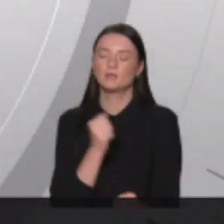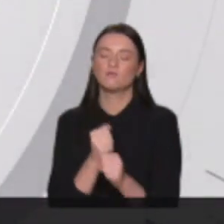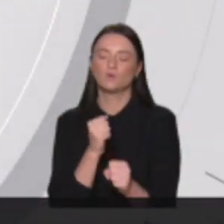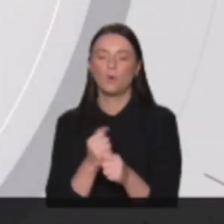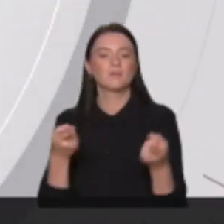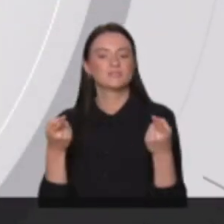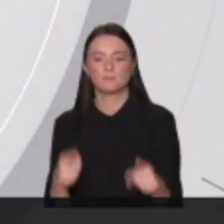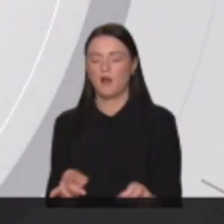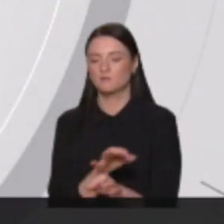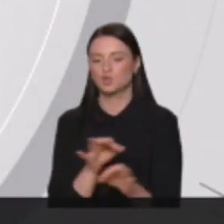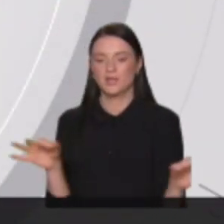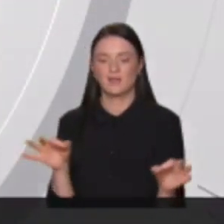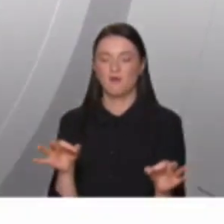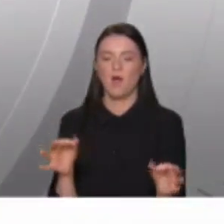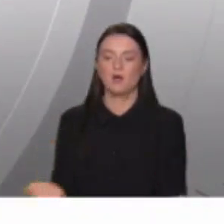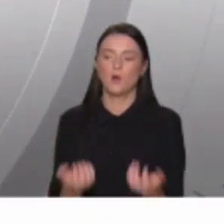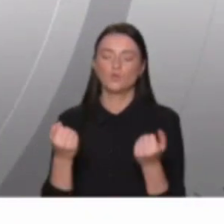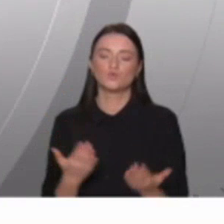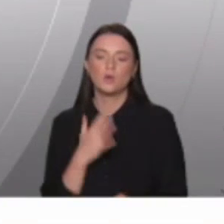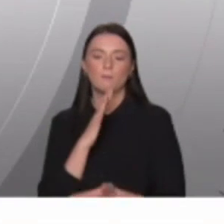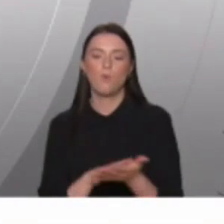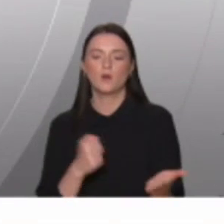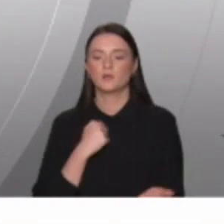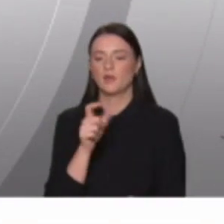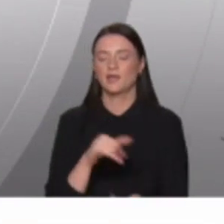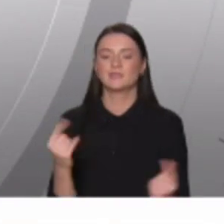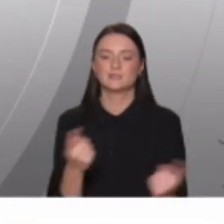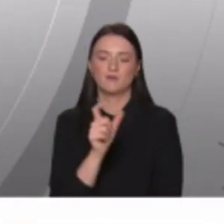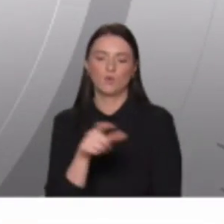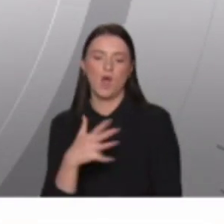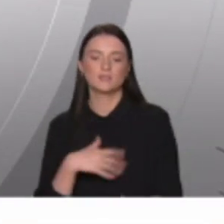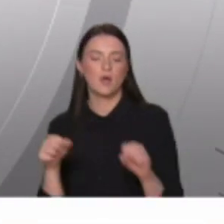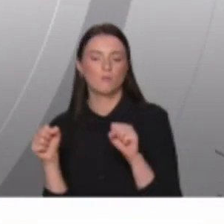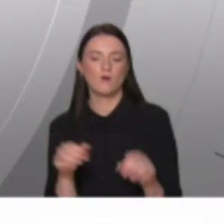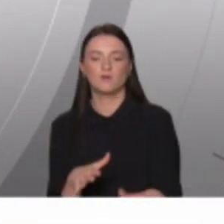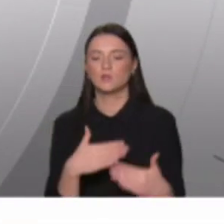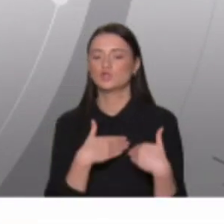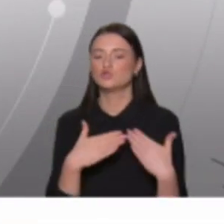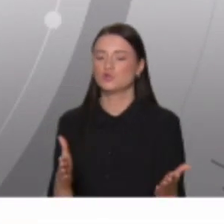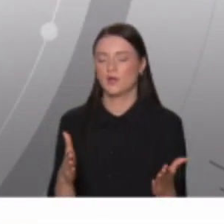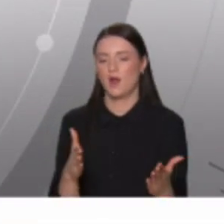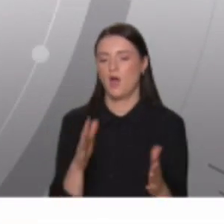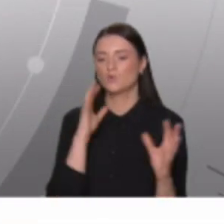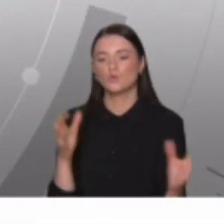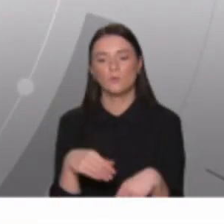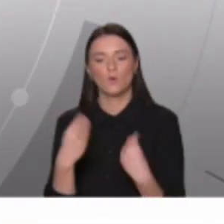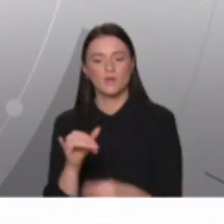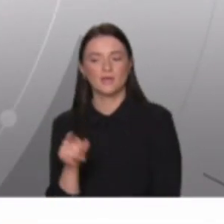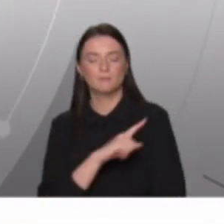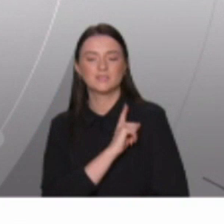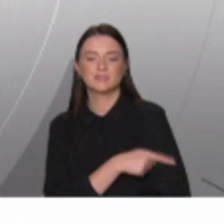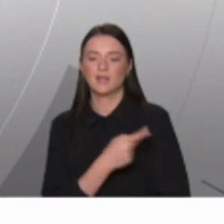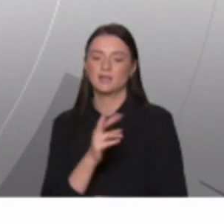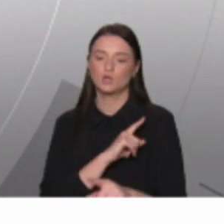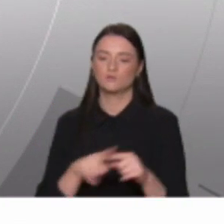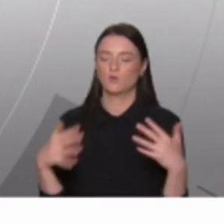дива, рятуючи життя поранених воїнів і цивільних громадян. А самовідданість і щира турбота дають їм сили для швидкого